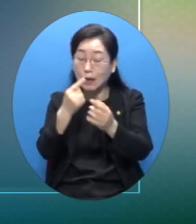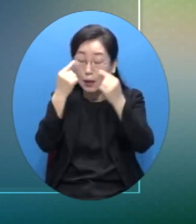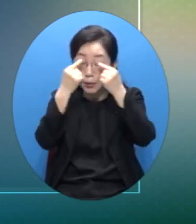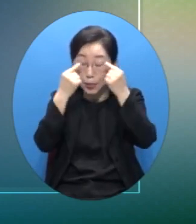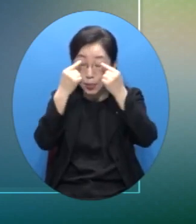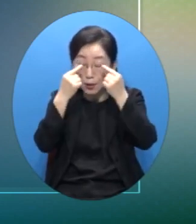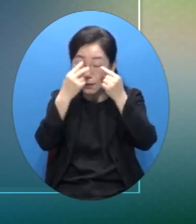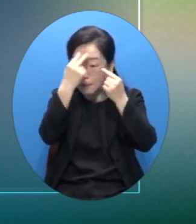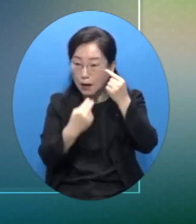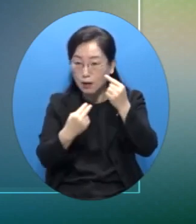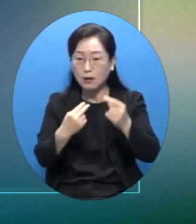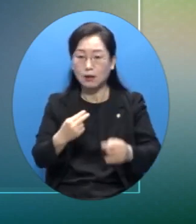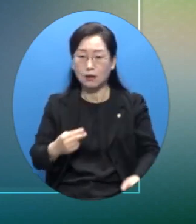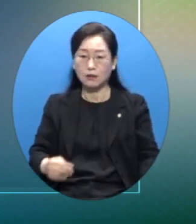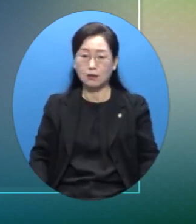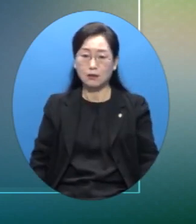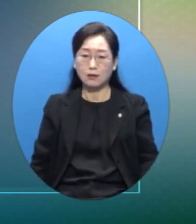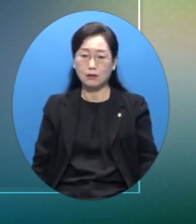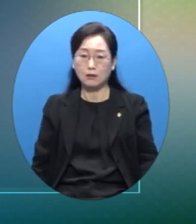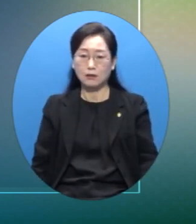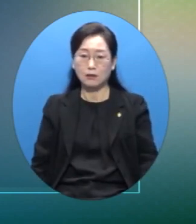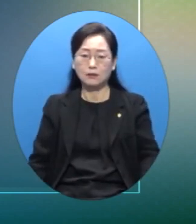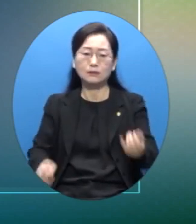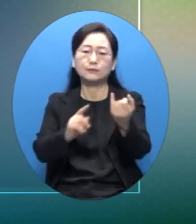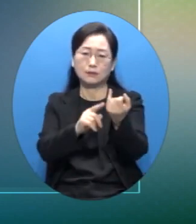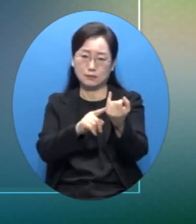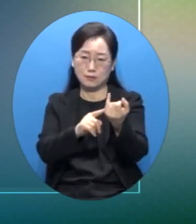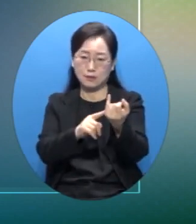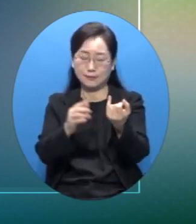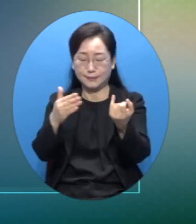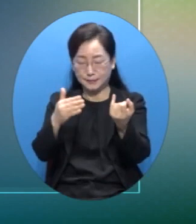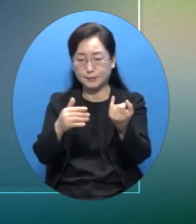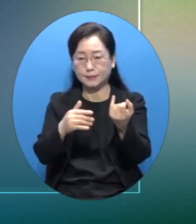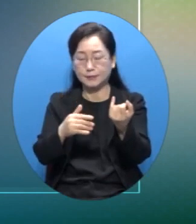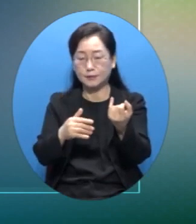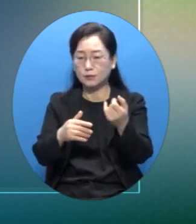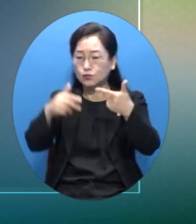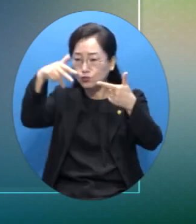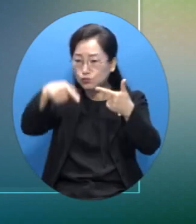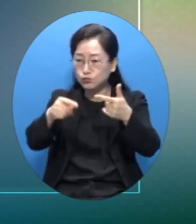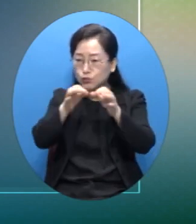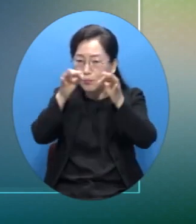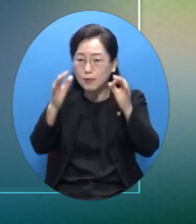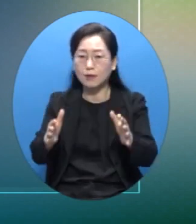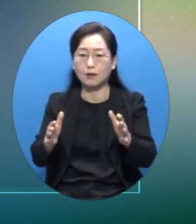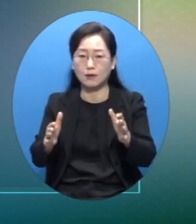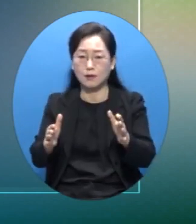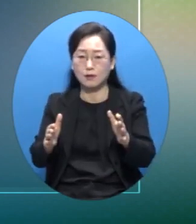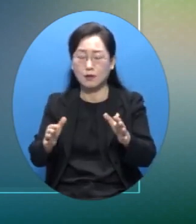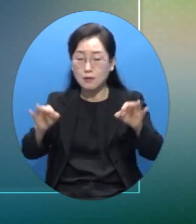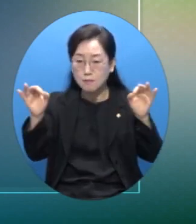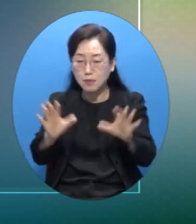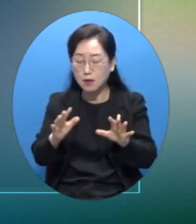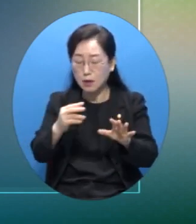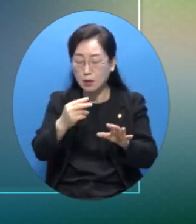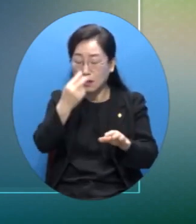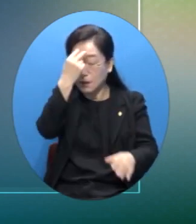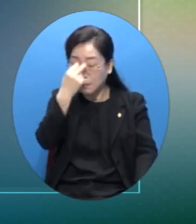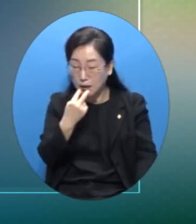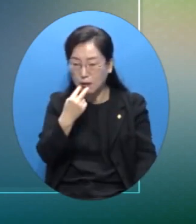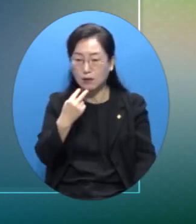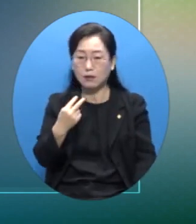눈이 멀어버렸습니다. 그래서 6주 만에 눈병으로 눈을 멀게